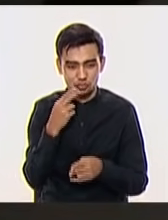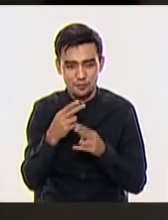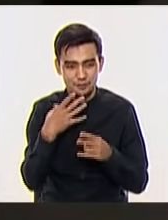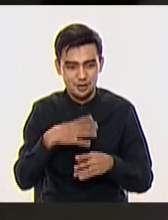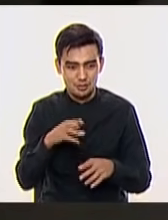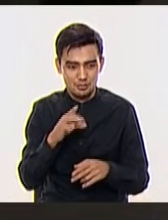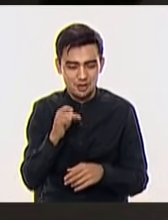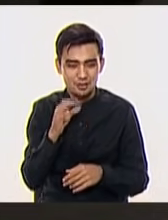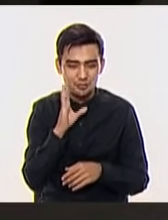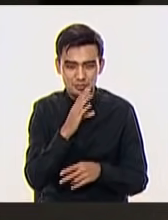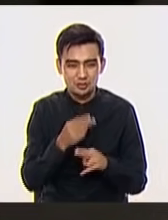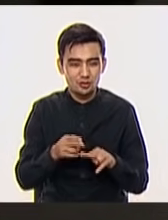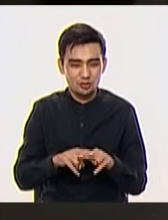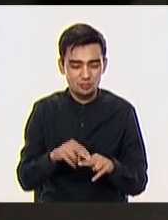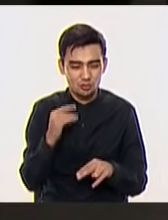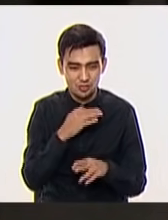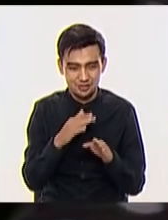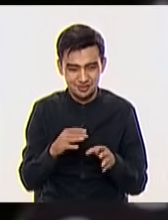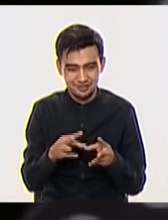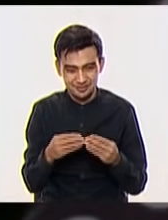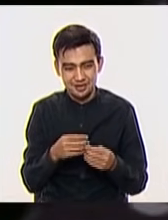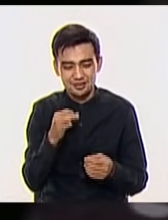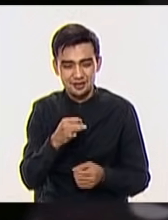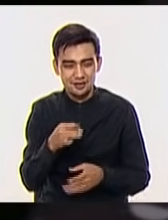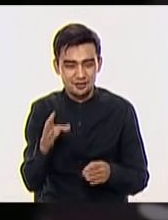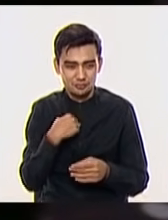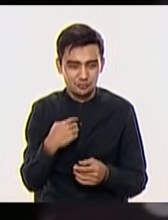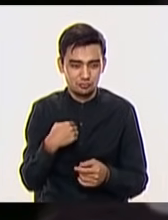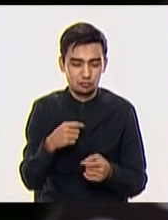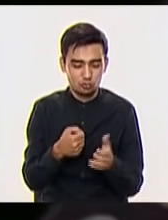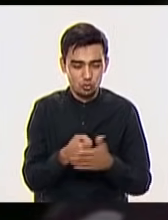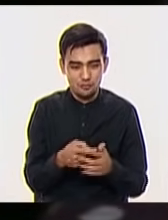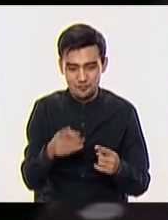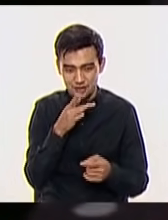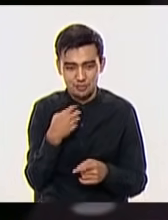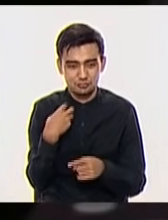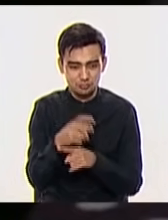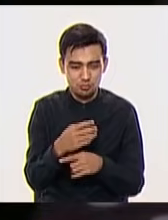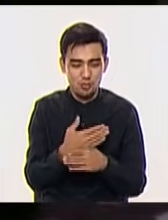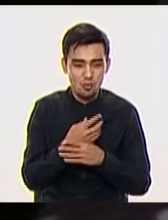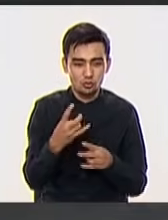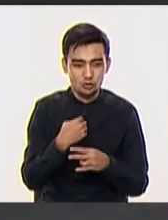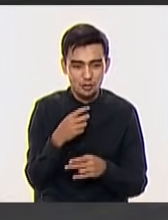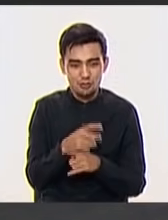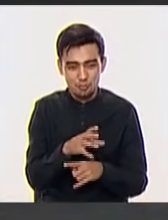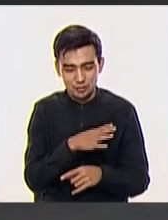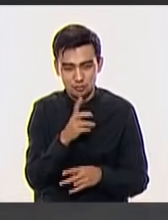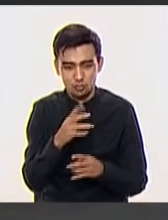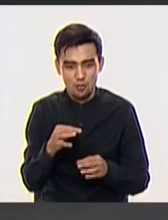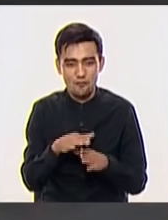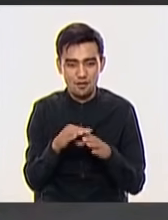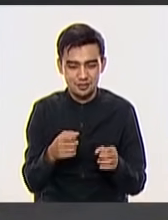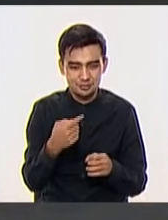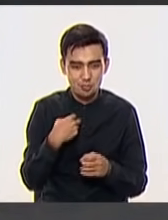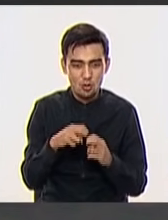балалы аналардың айтуынша қала әкімдігіне бұған дейін де көмекке мұқтаж екендерін айтып бірнеше рет жиналған. Ал шенділер бізді жау көргендей